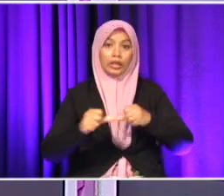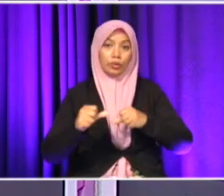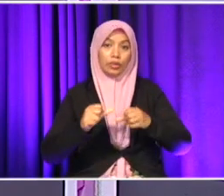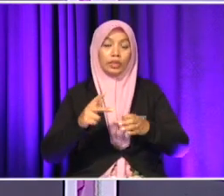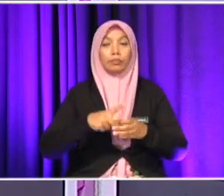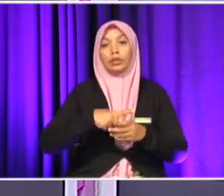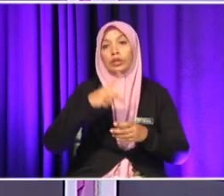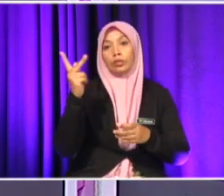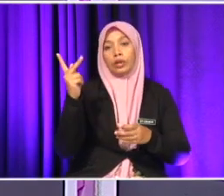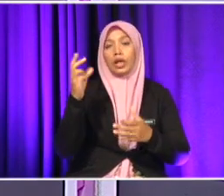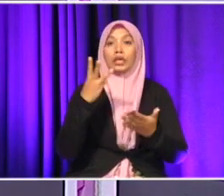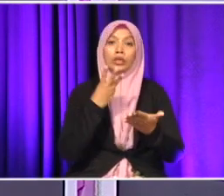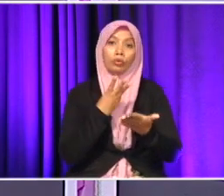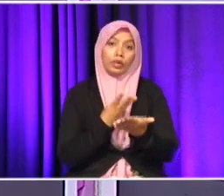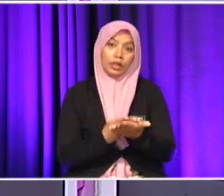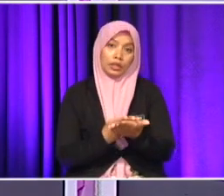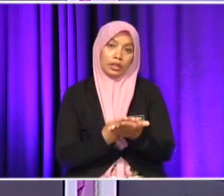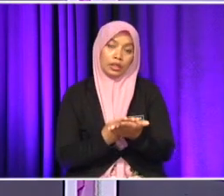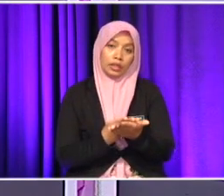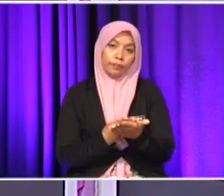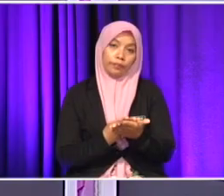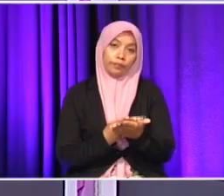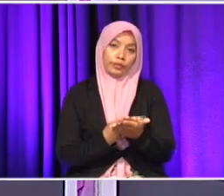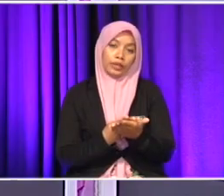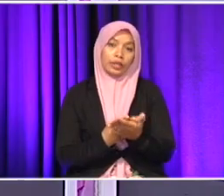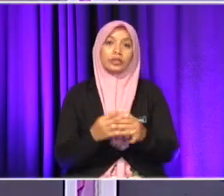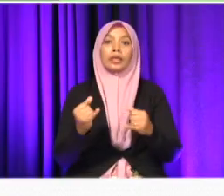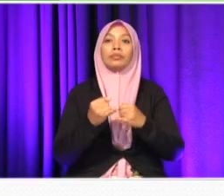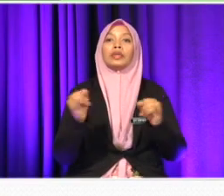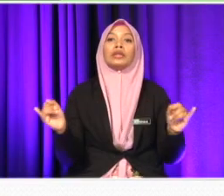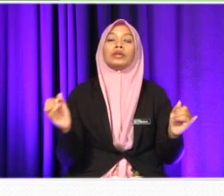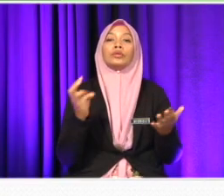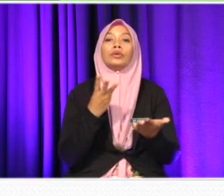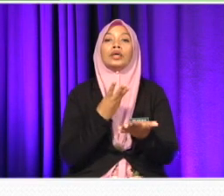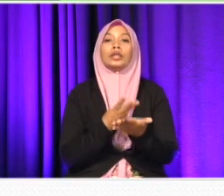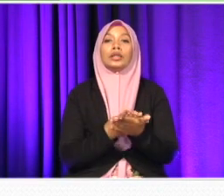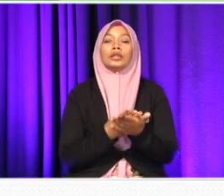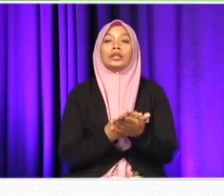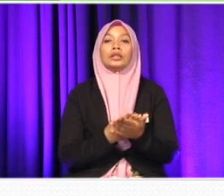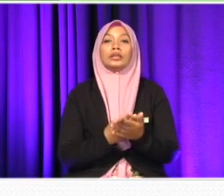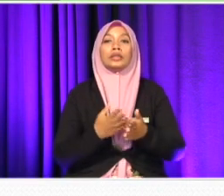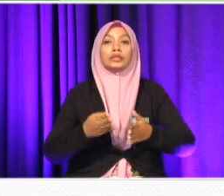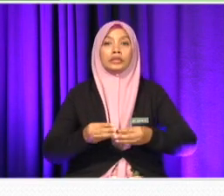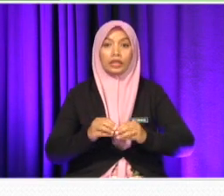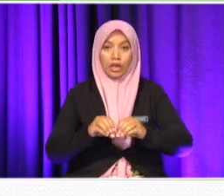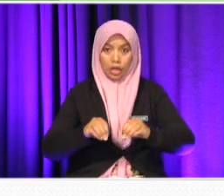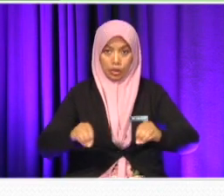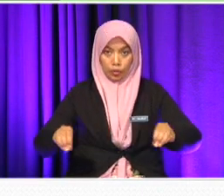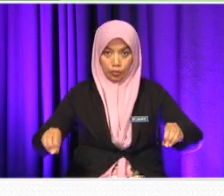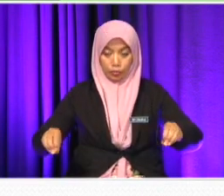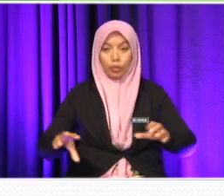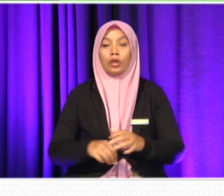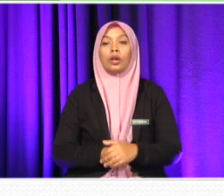yang kedua tentang keuangan pula jawabannya jawaban keuangan akan menyalurkan sumber keuangan kepada jabatan